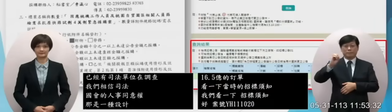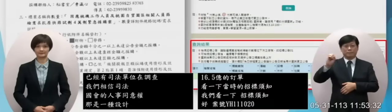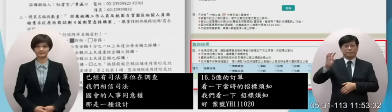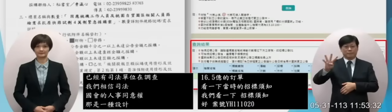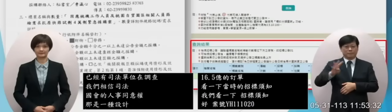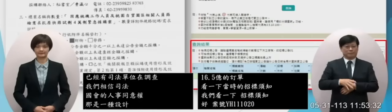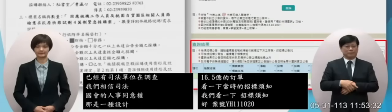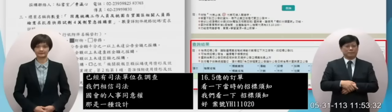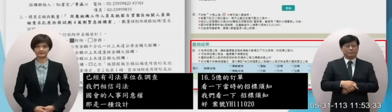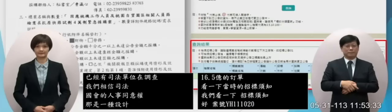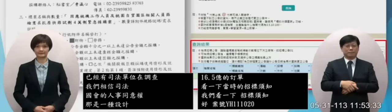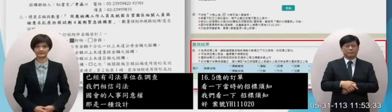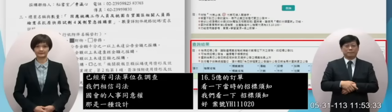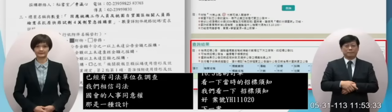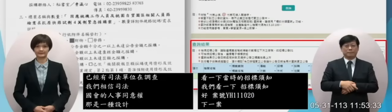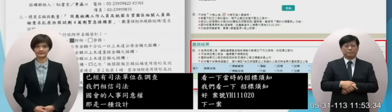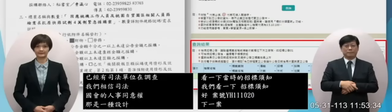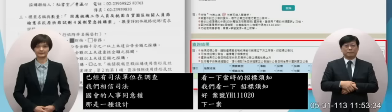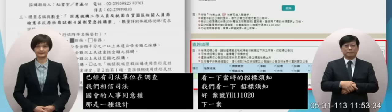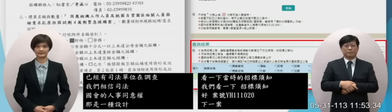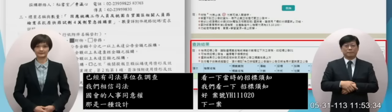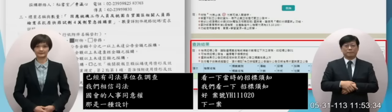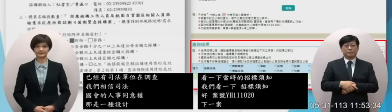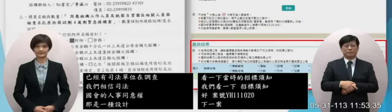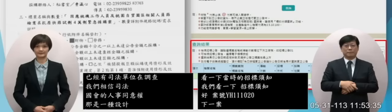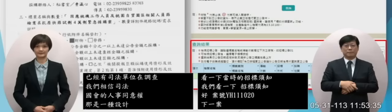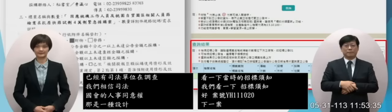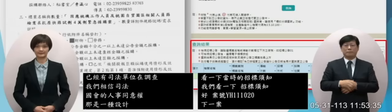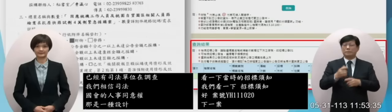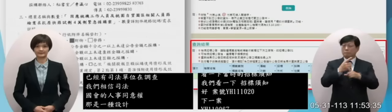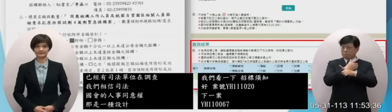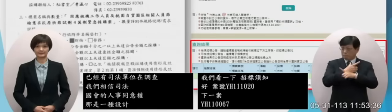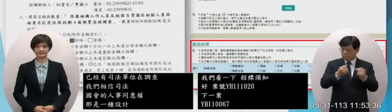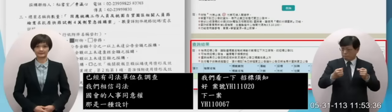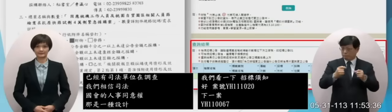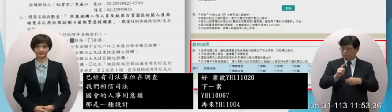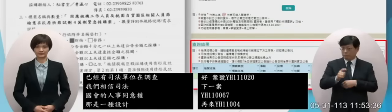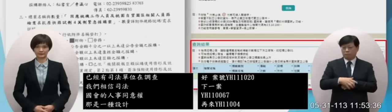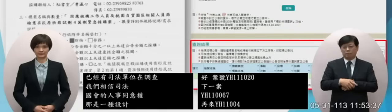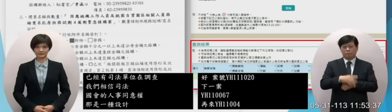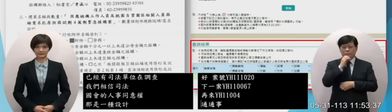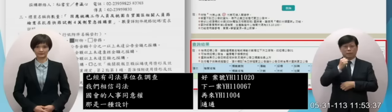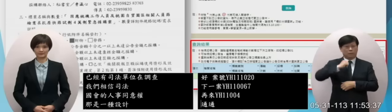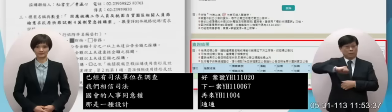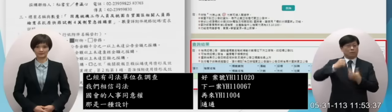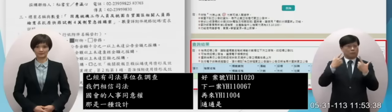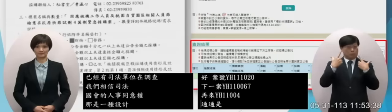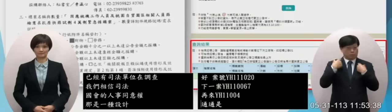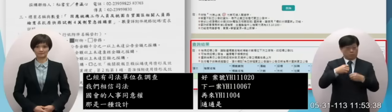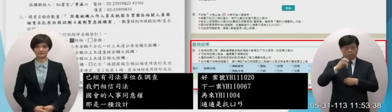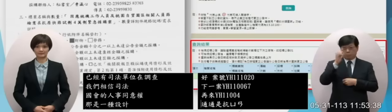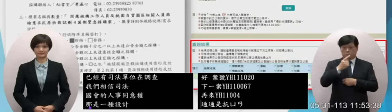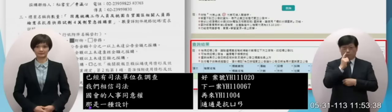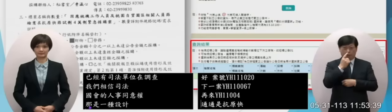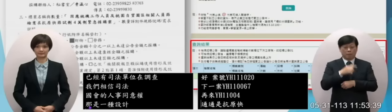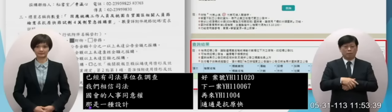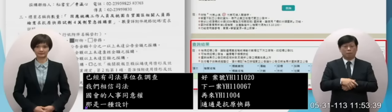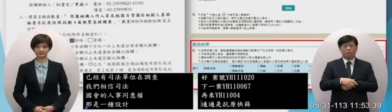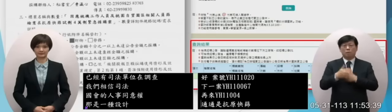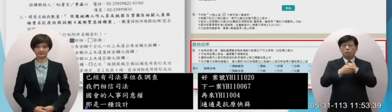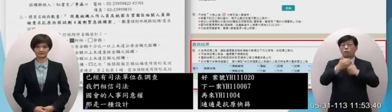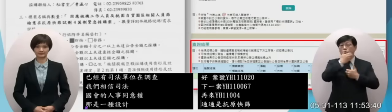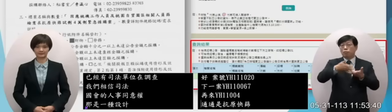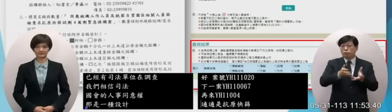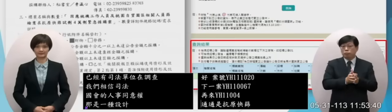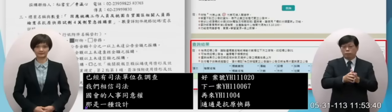YH111004， 好，通通是抗原快筛卫生福利